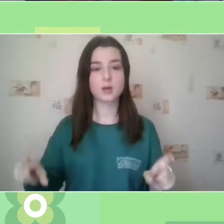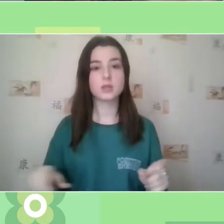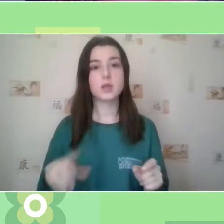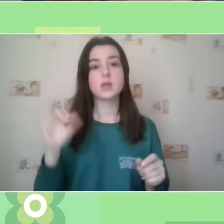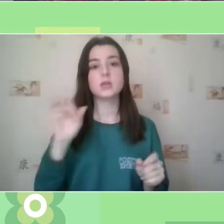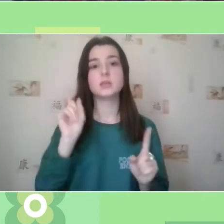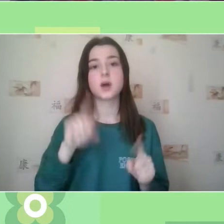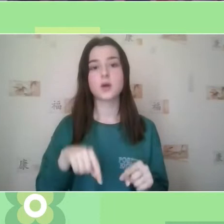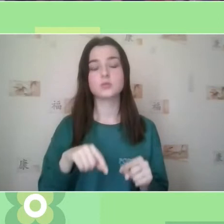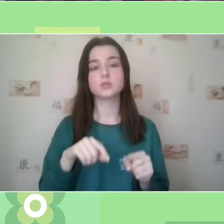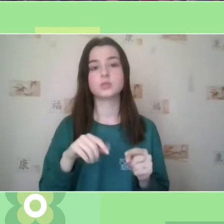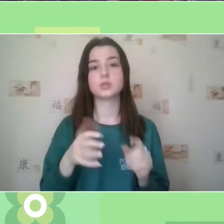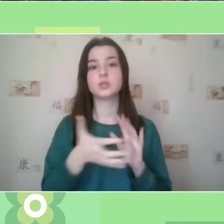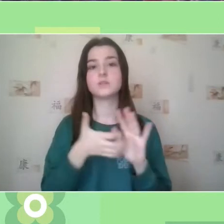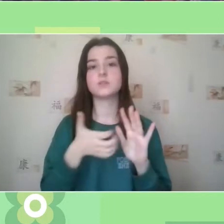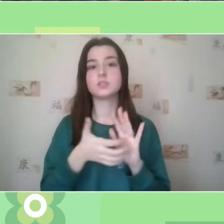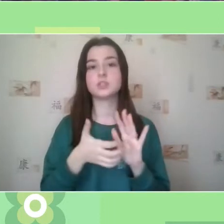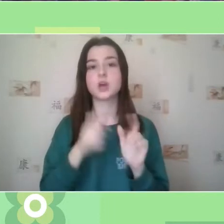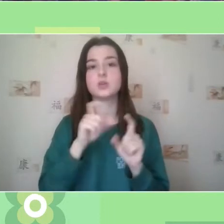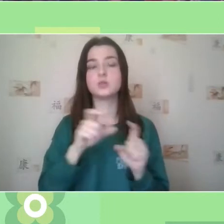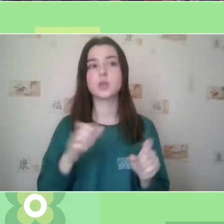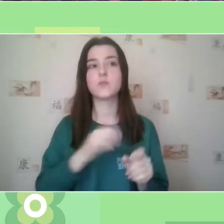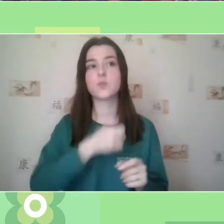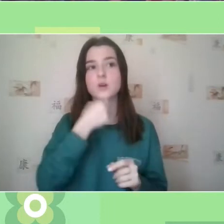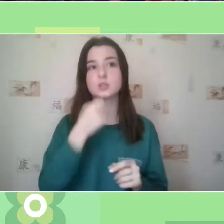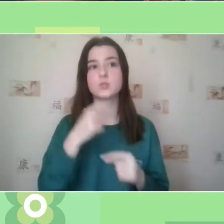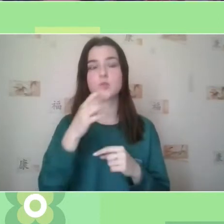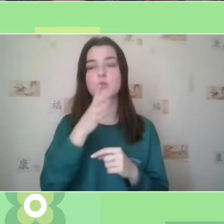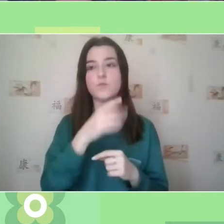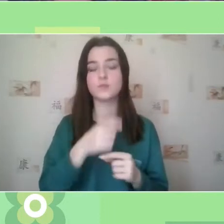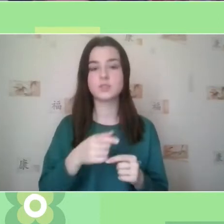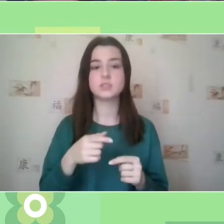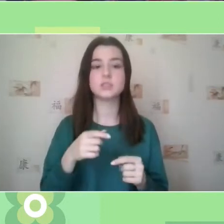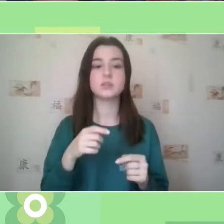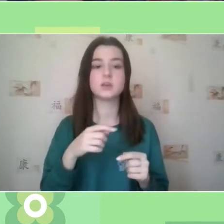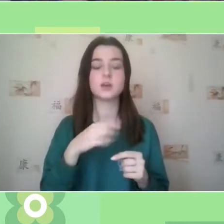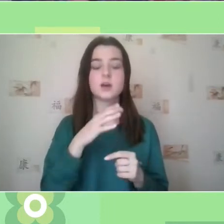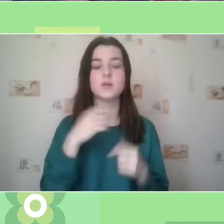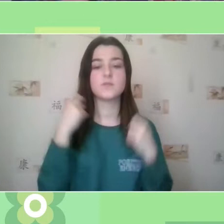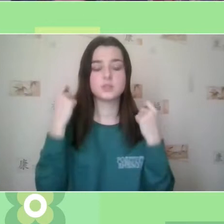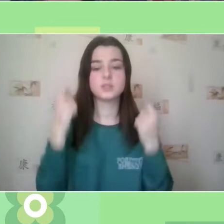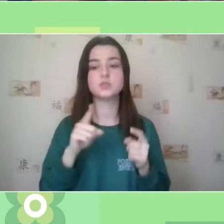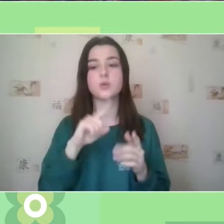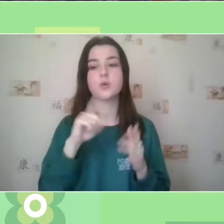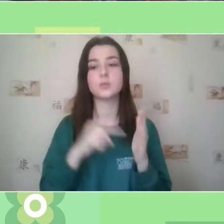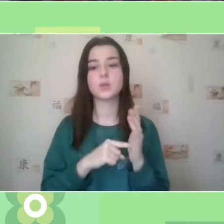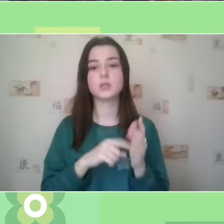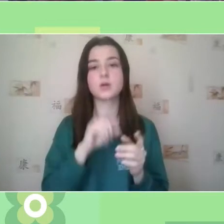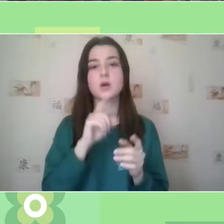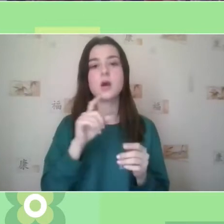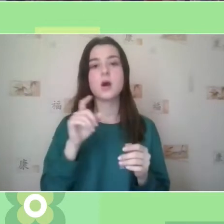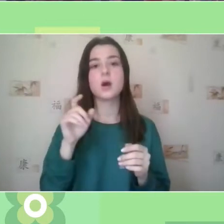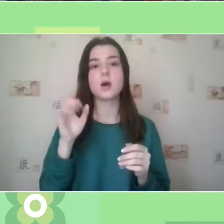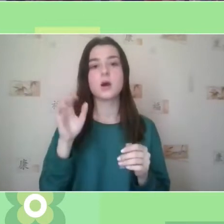поважному віці при владі, які не можуть перестроїтись до змін в законодавстві, наприклад, до питання зеленення і